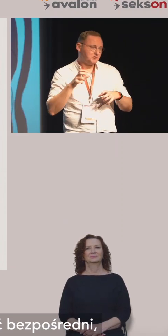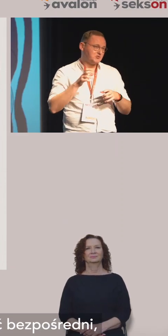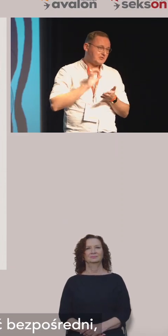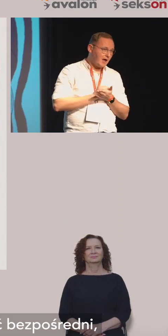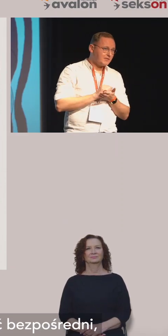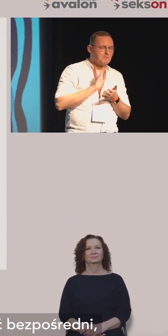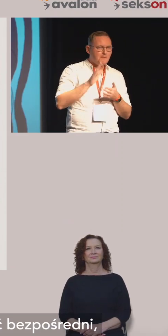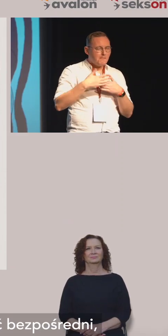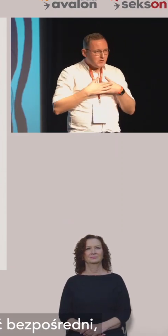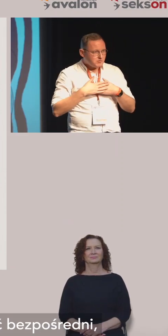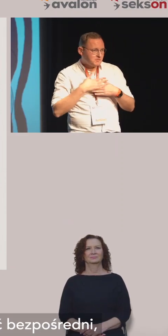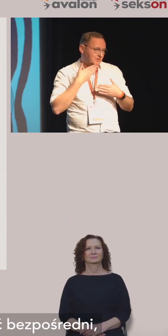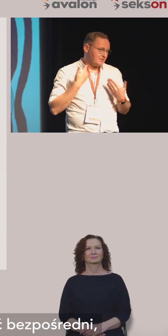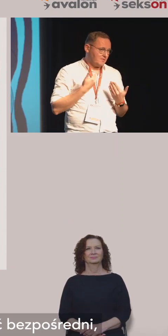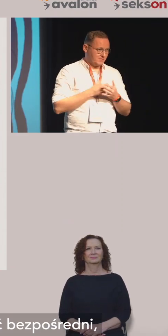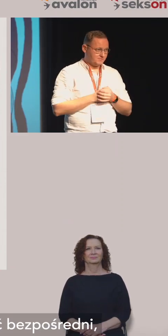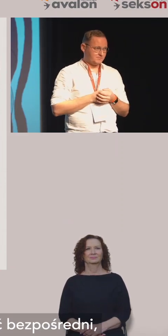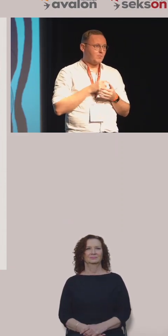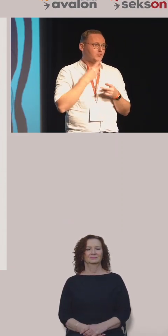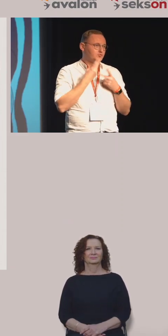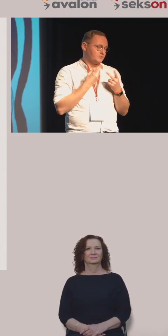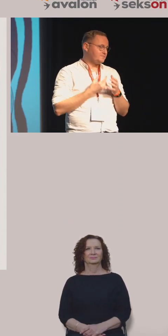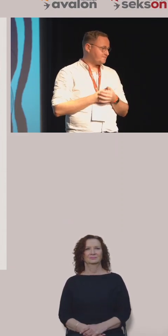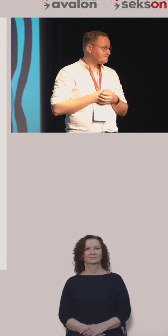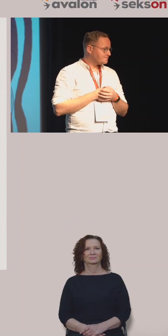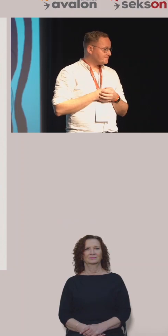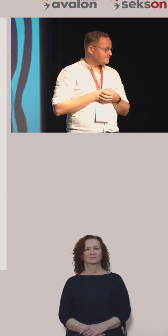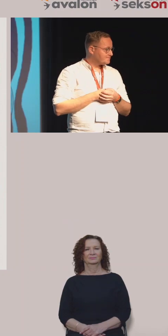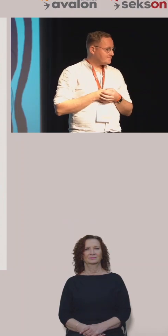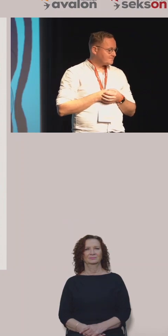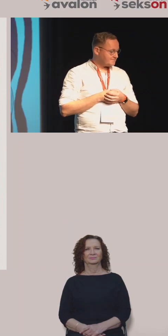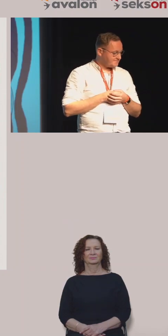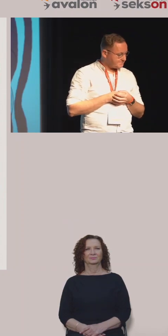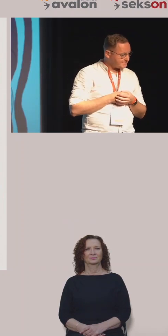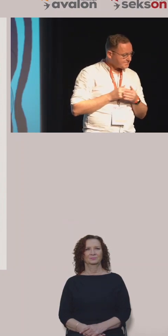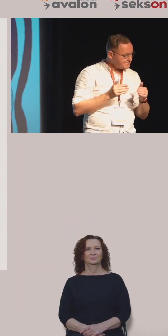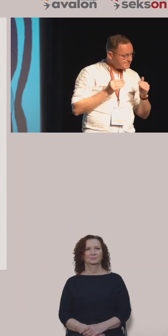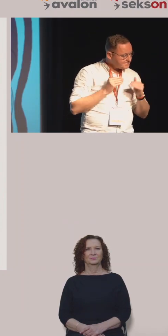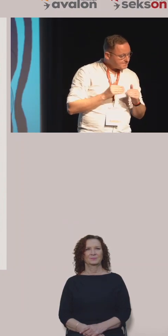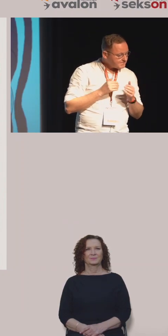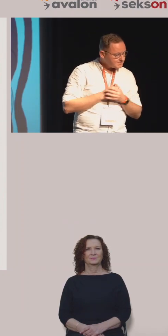jesteśmy dlatego dosyć bezpośredni. Nie mamy poczucia tu jakiegoś wstydu.